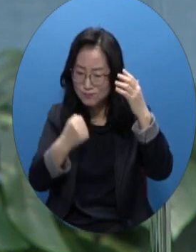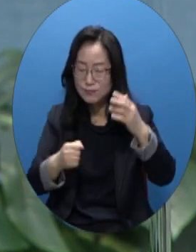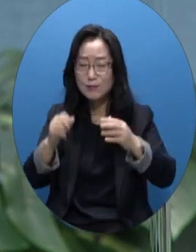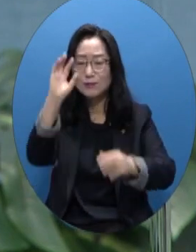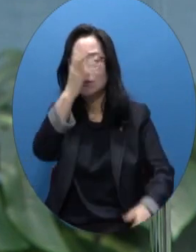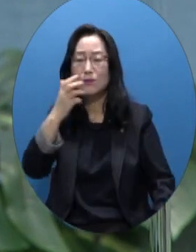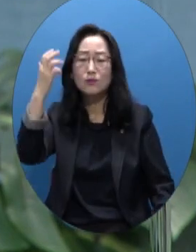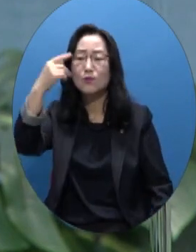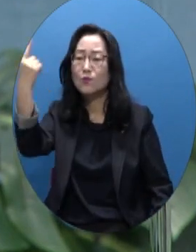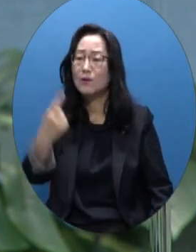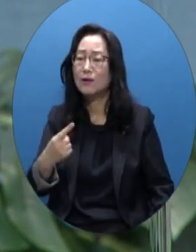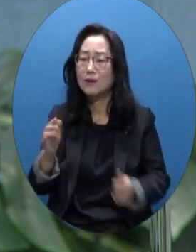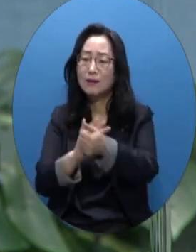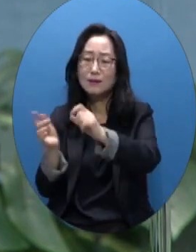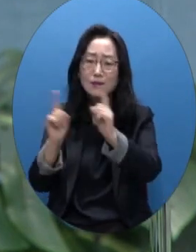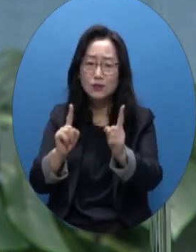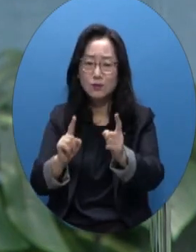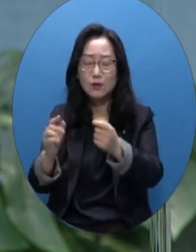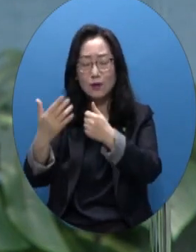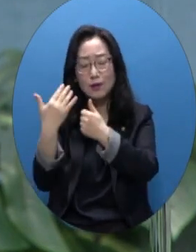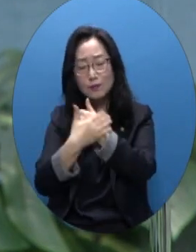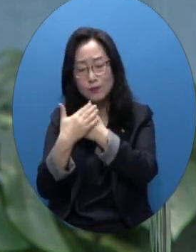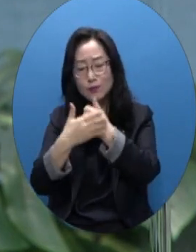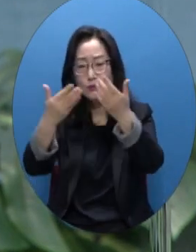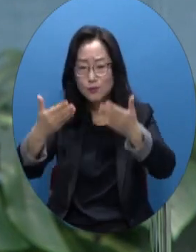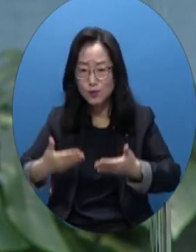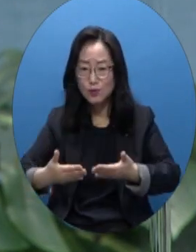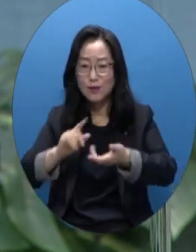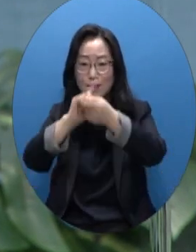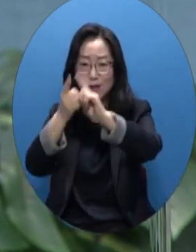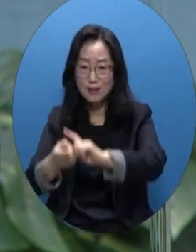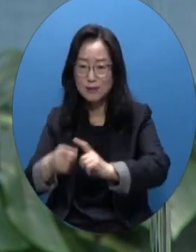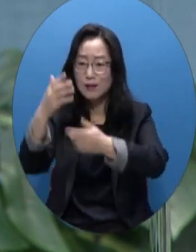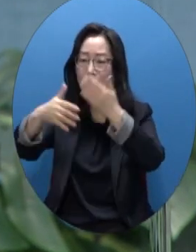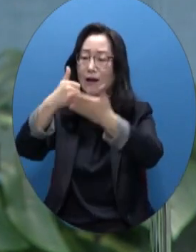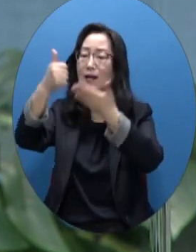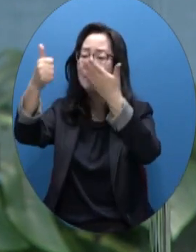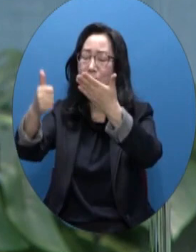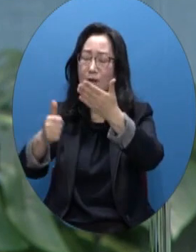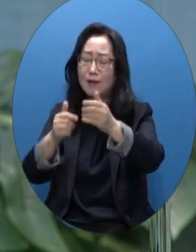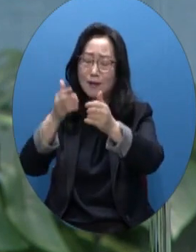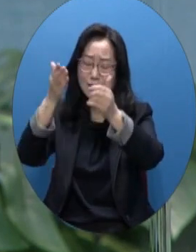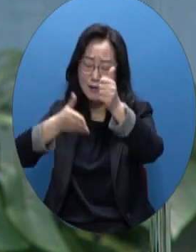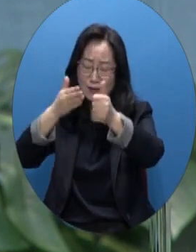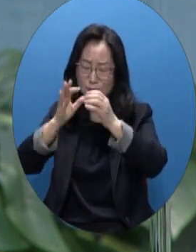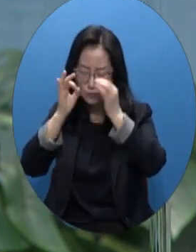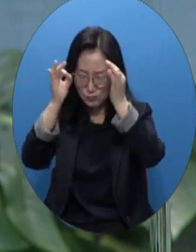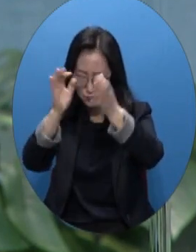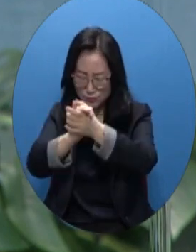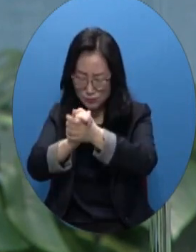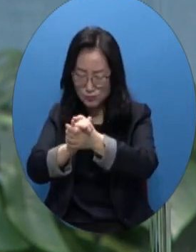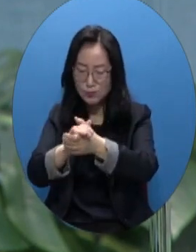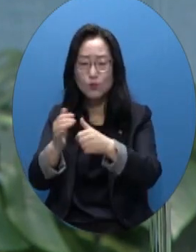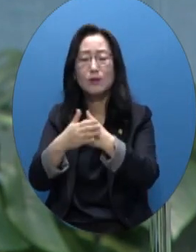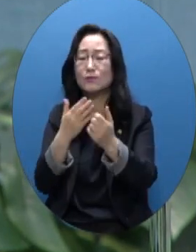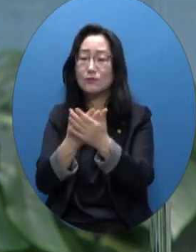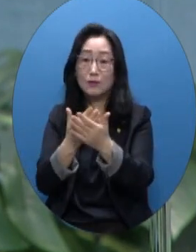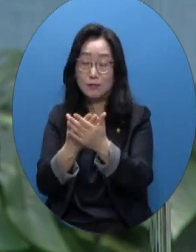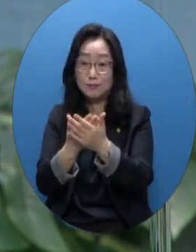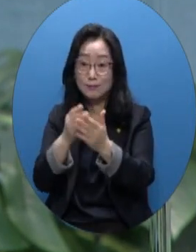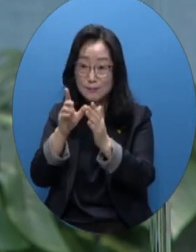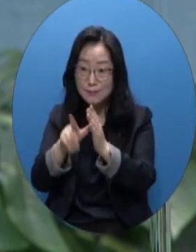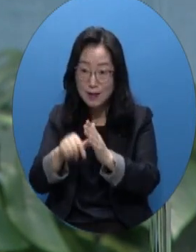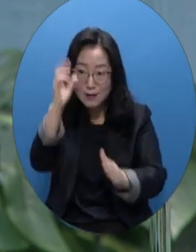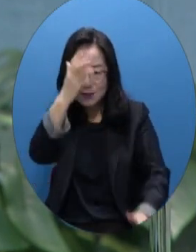오셔서 달을 취하시고 따른 어루만져주고 날 대전 하여 함께 강과 하여 주옵소서 그때 청녀 께서